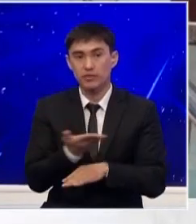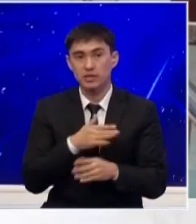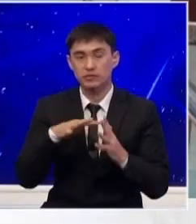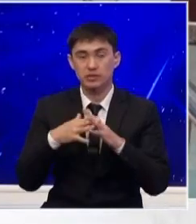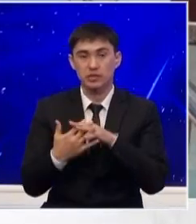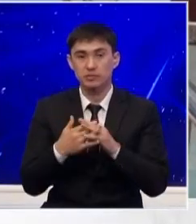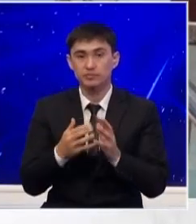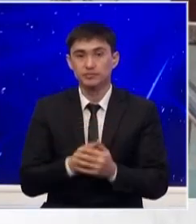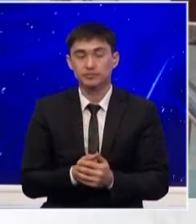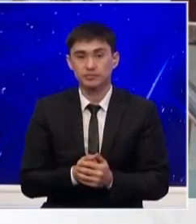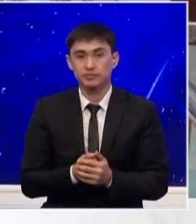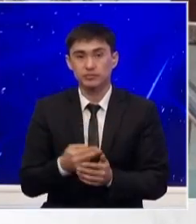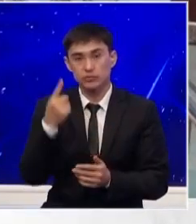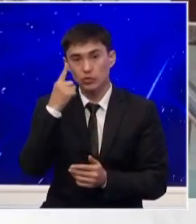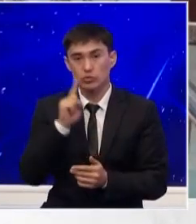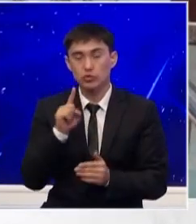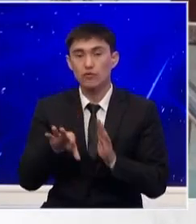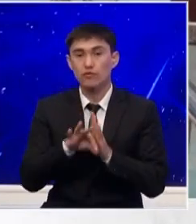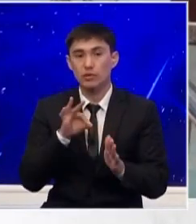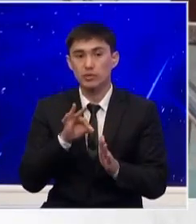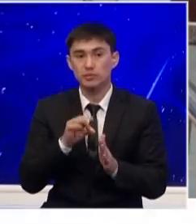села. Я думаю, мы выберем